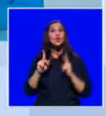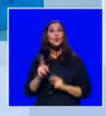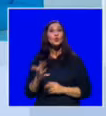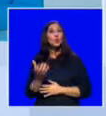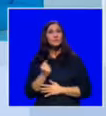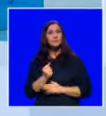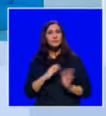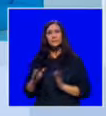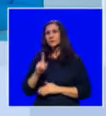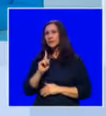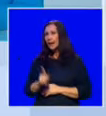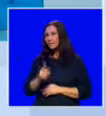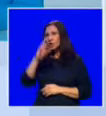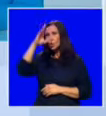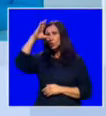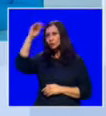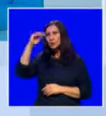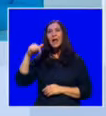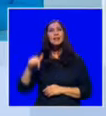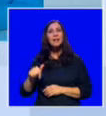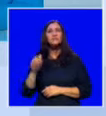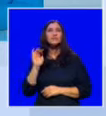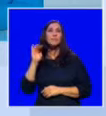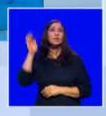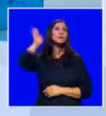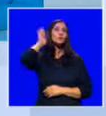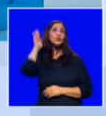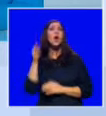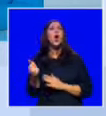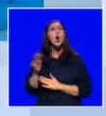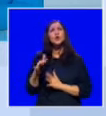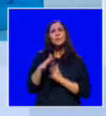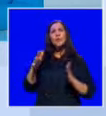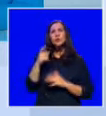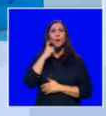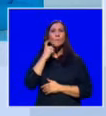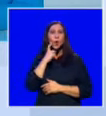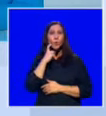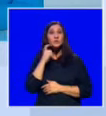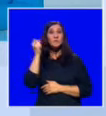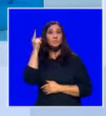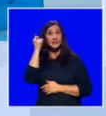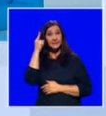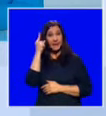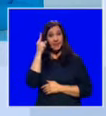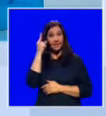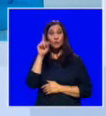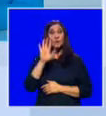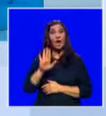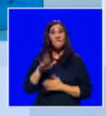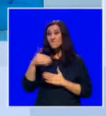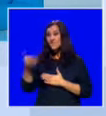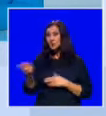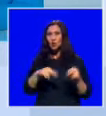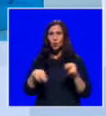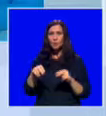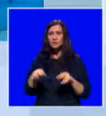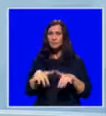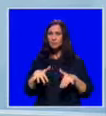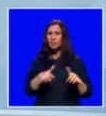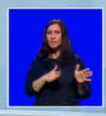Трябва ли господин Главчев да бъде изслушан? Още повече, че Бойко Борисов е председател на външната комисия в